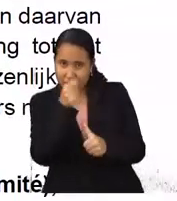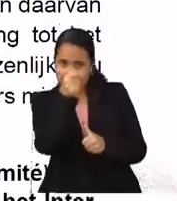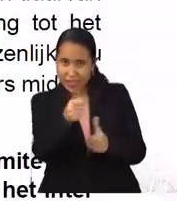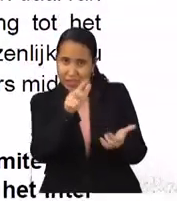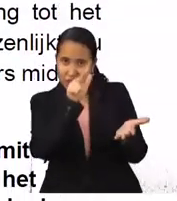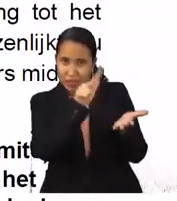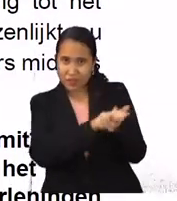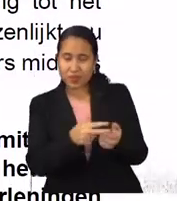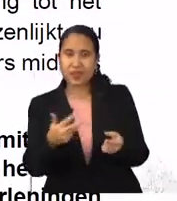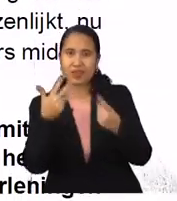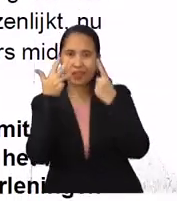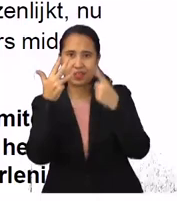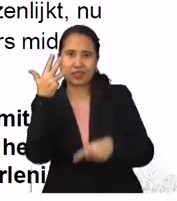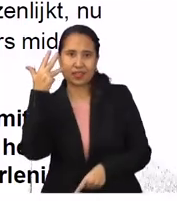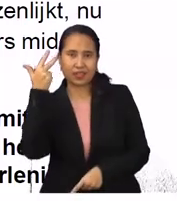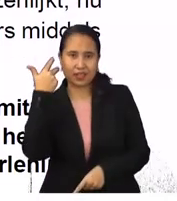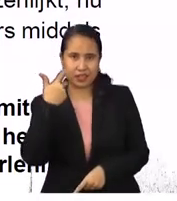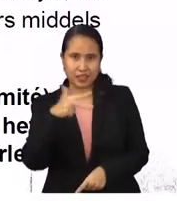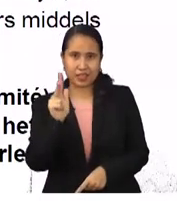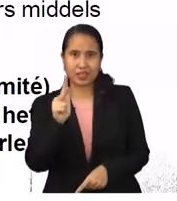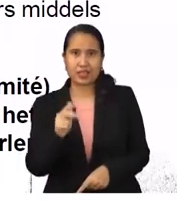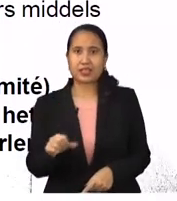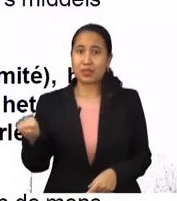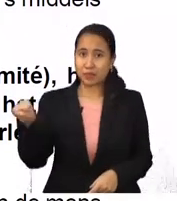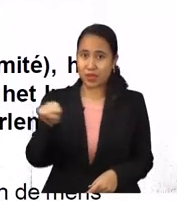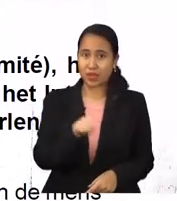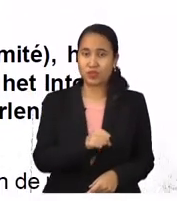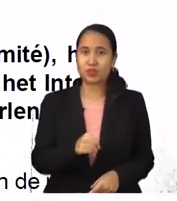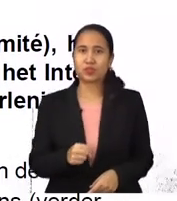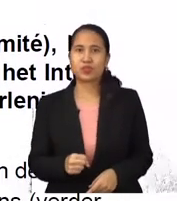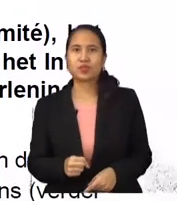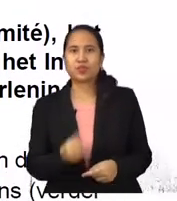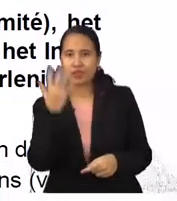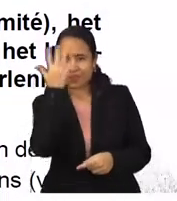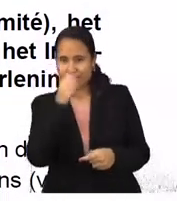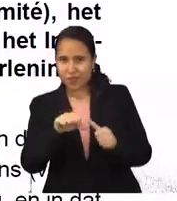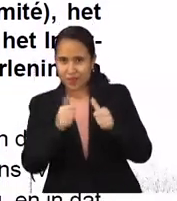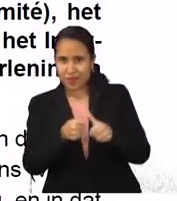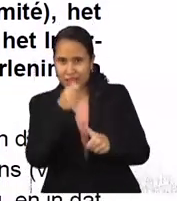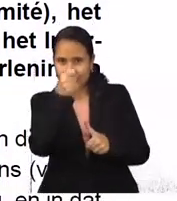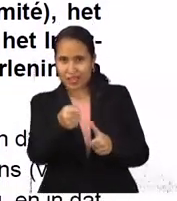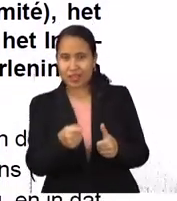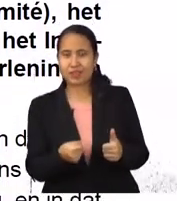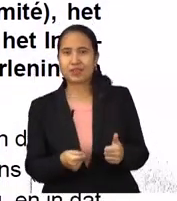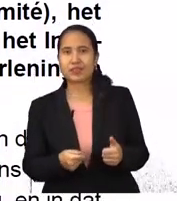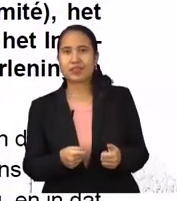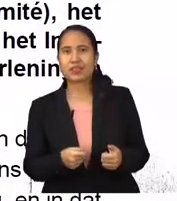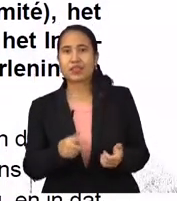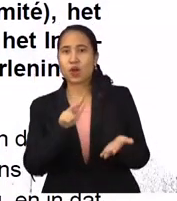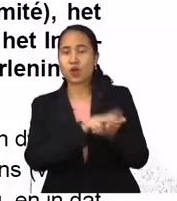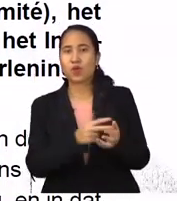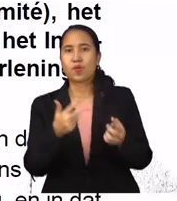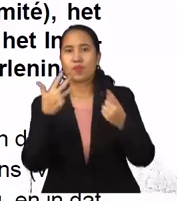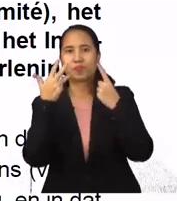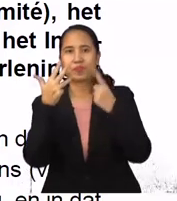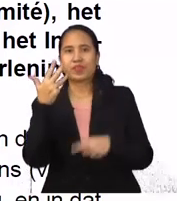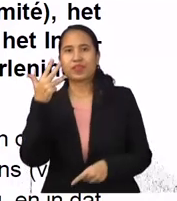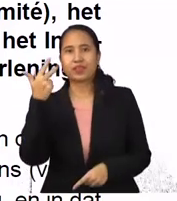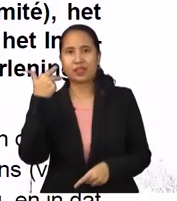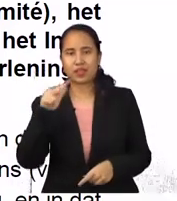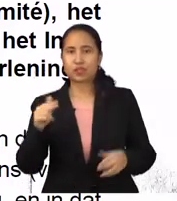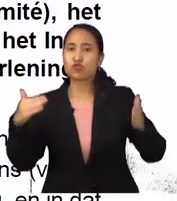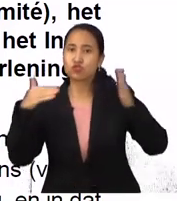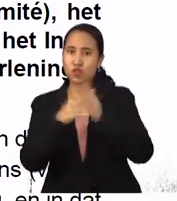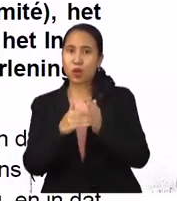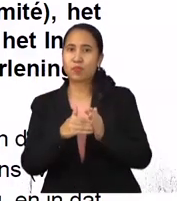die een geïntegreerd onderdeel uitmaakt van de Amnestiewet 1989, is gericht op de beëindiging van